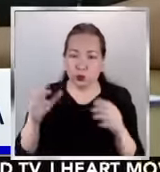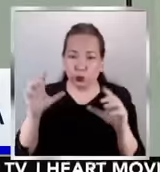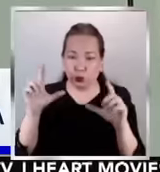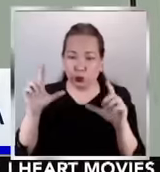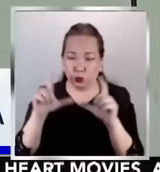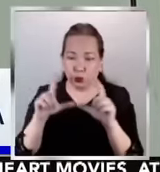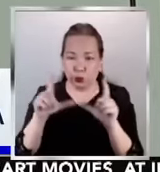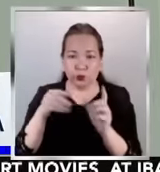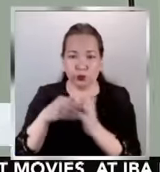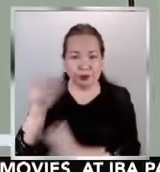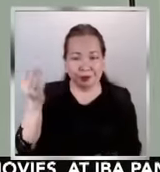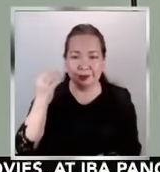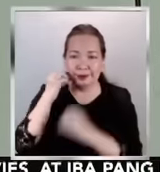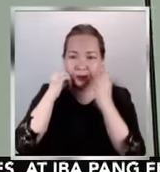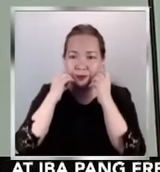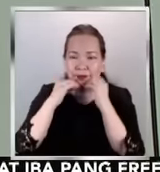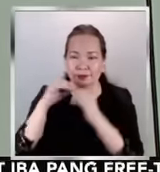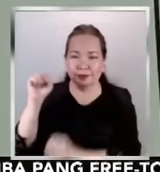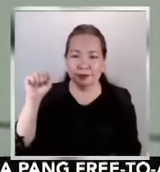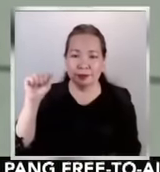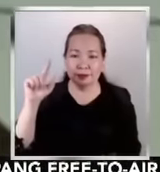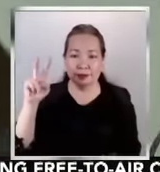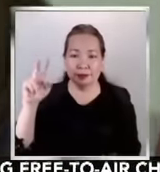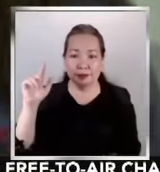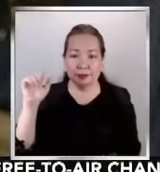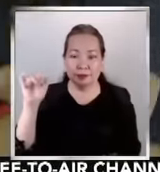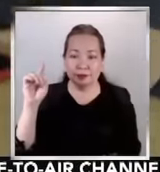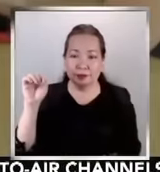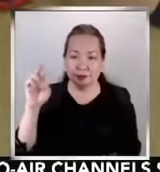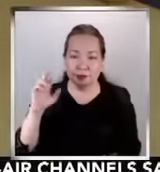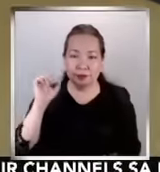Salvador Sandra Aguinaldo nakatutok 24 Oras